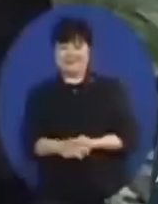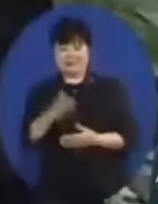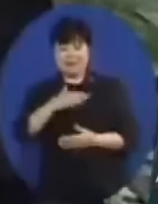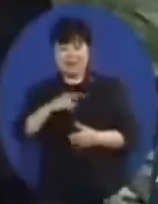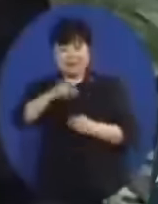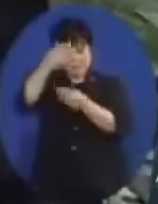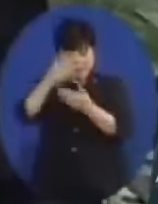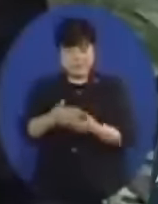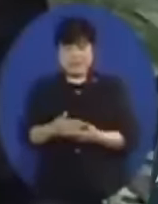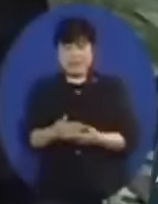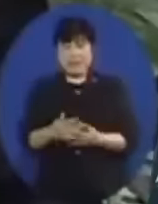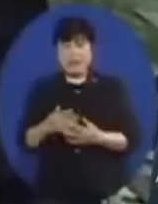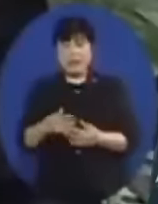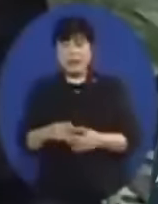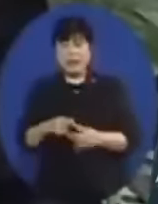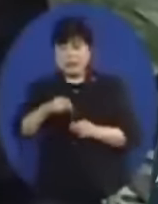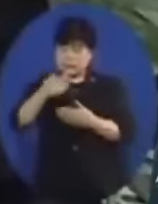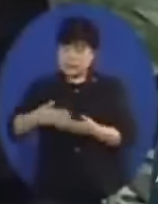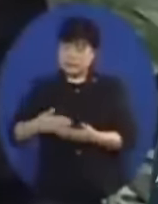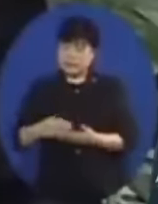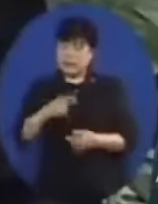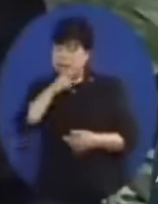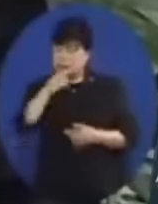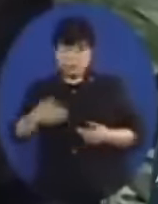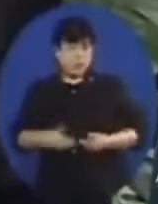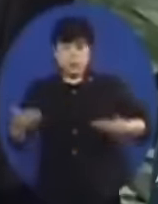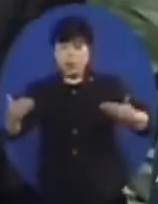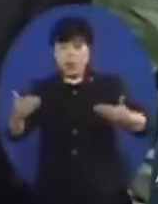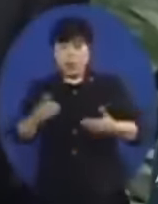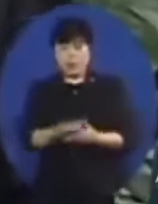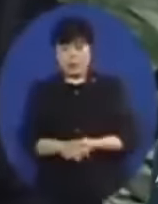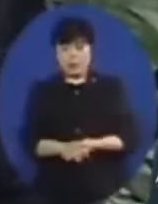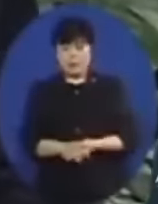내가 구원받았나 안 받았나 의심할 필요가 없어요.